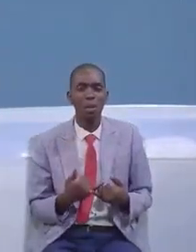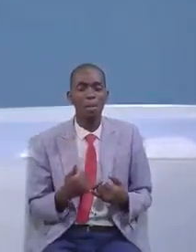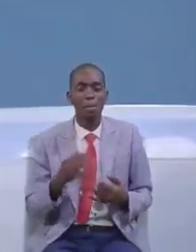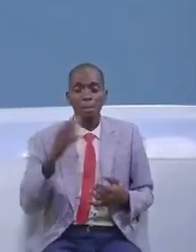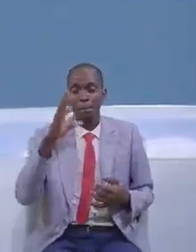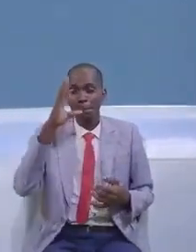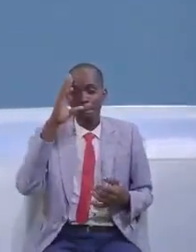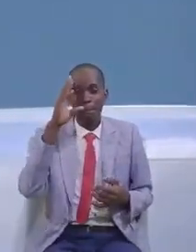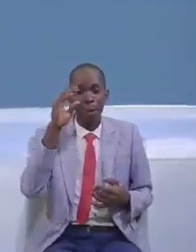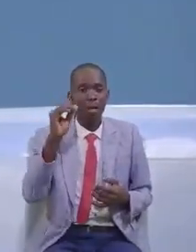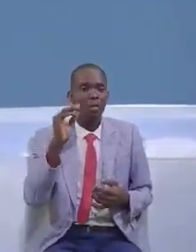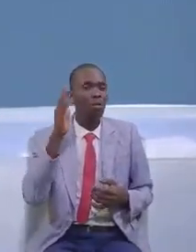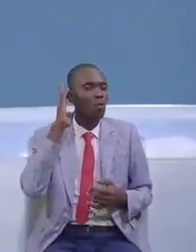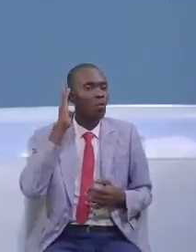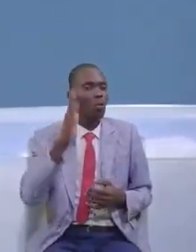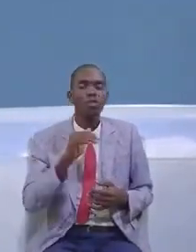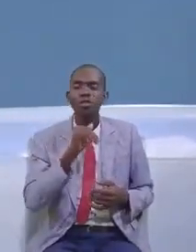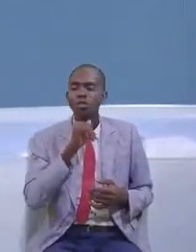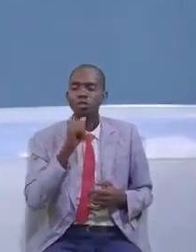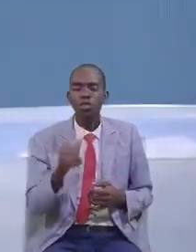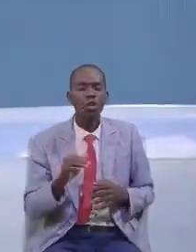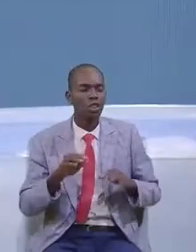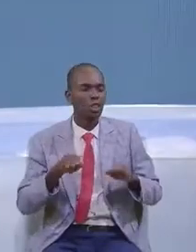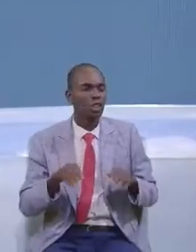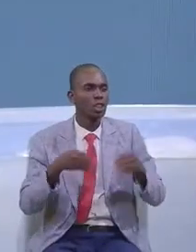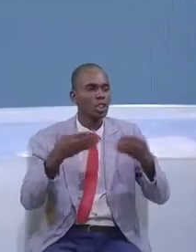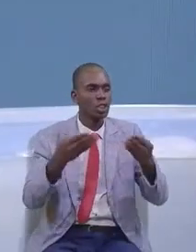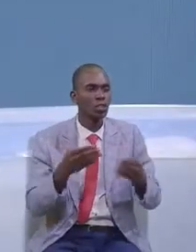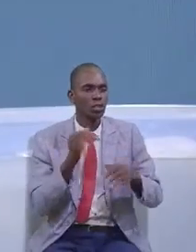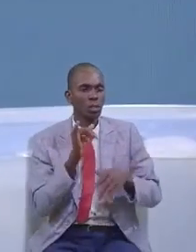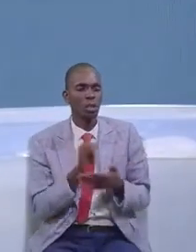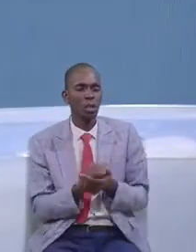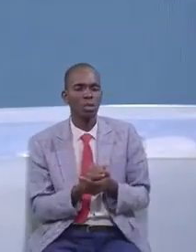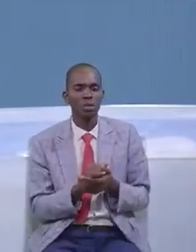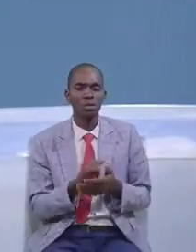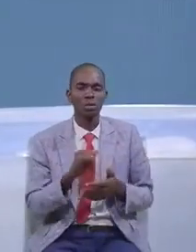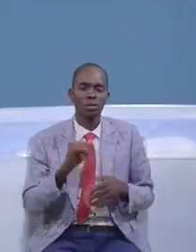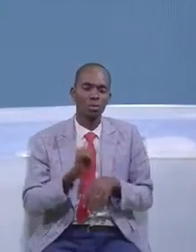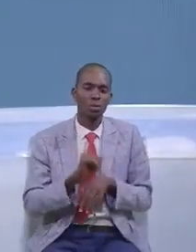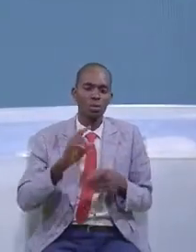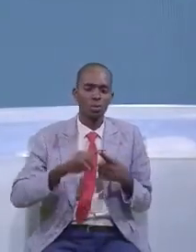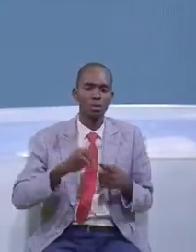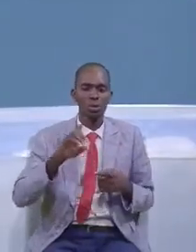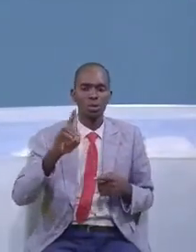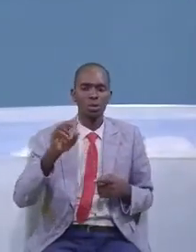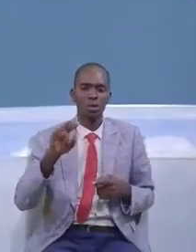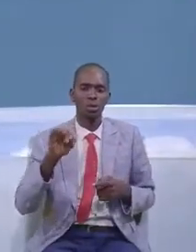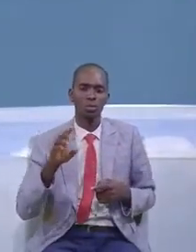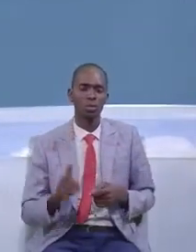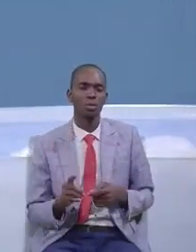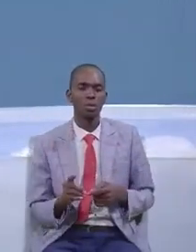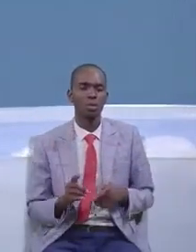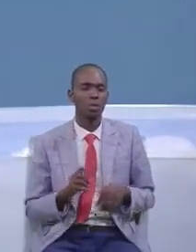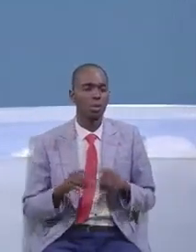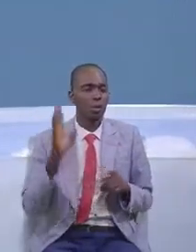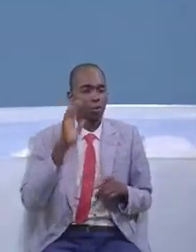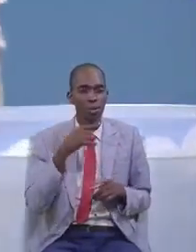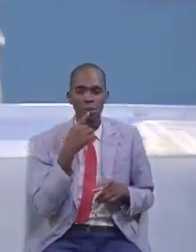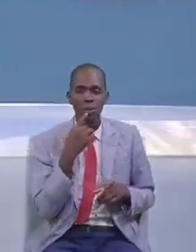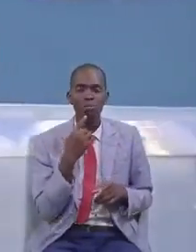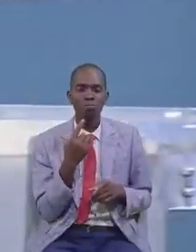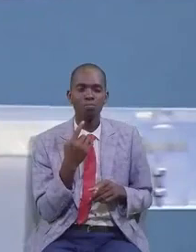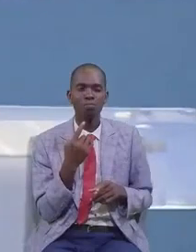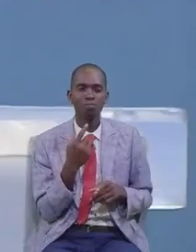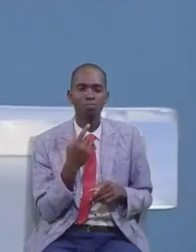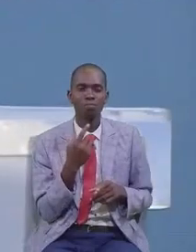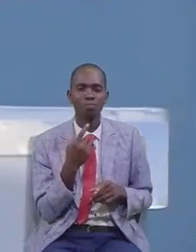given David that anointing. మనుషుడైతే అట్టి అభిషేకాన్ని దావీదుకి ఇవ్వలేడు. Says, call him. పిలవండి.